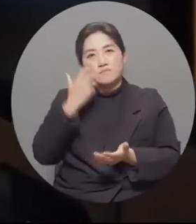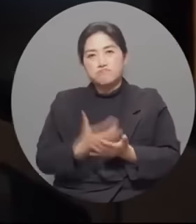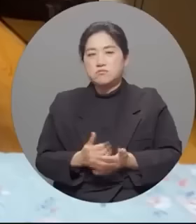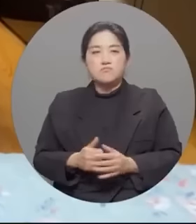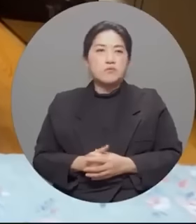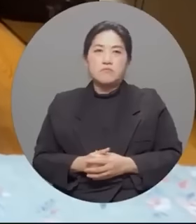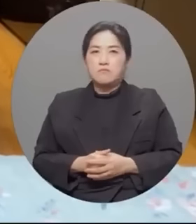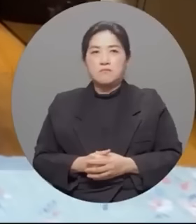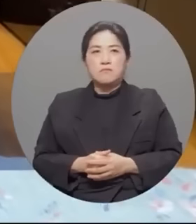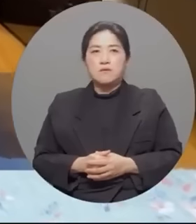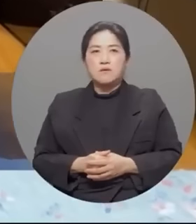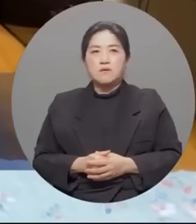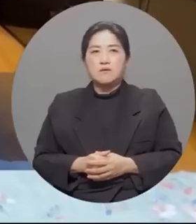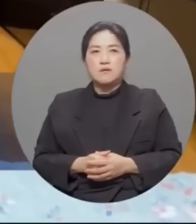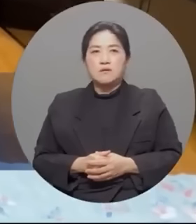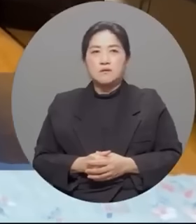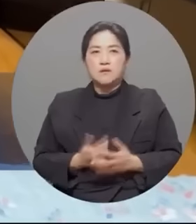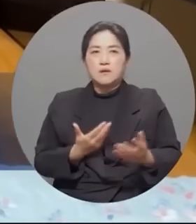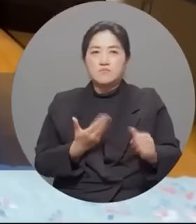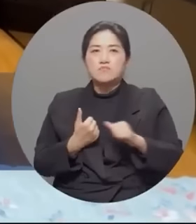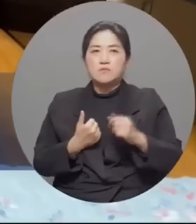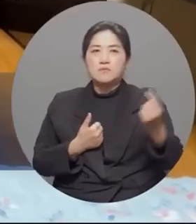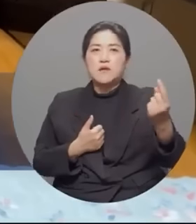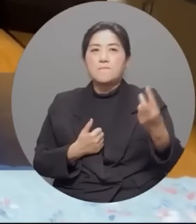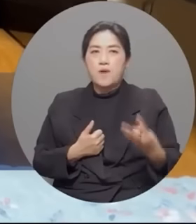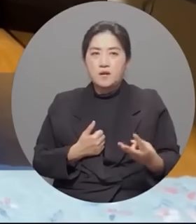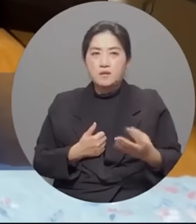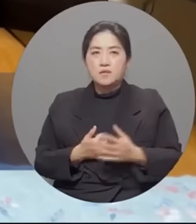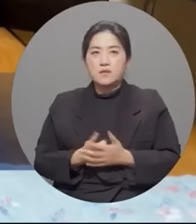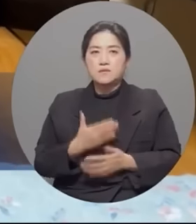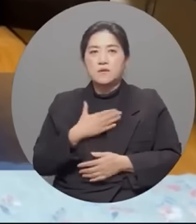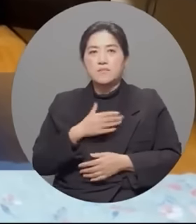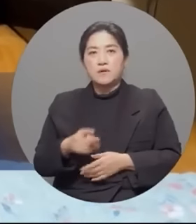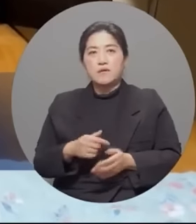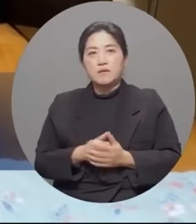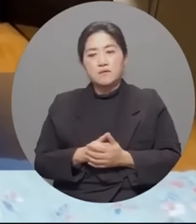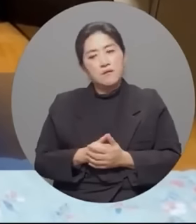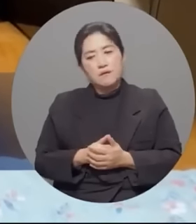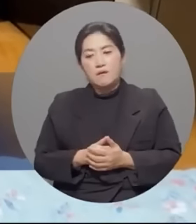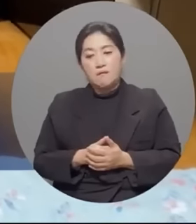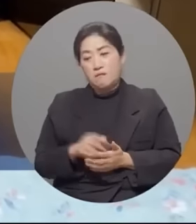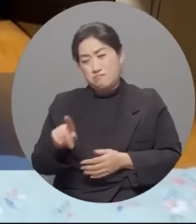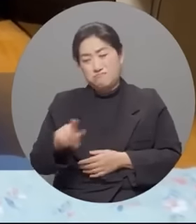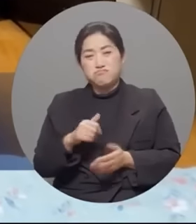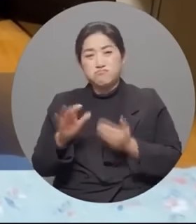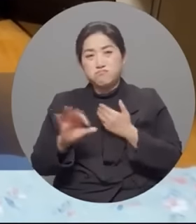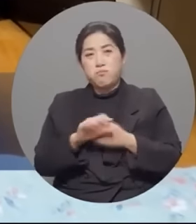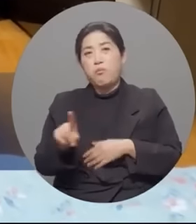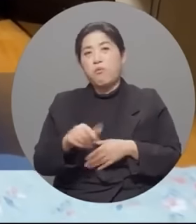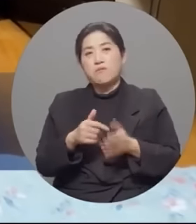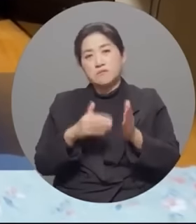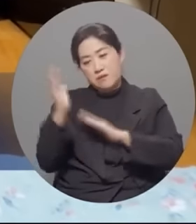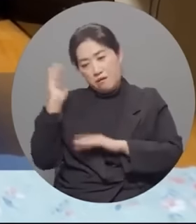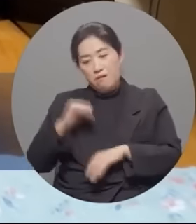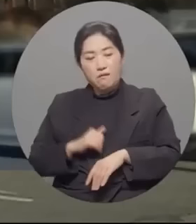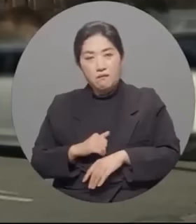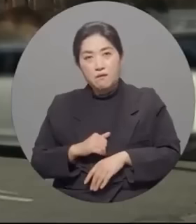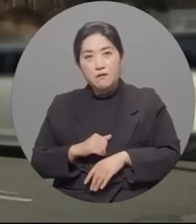말합니다. 그래 내가 세 번 불렀어요. 그러니까 내보고 정글하면은 이사가야 죽이라